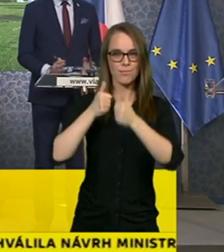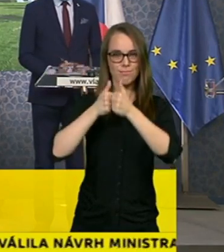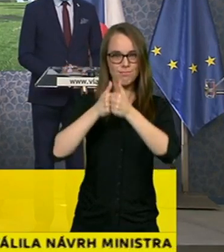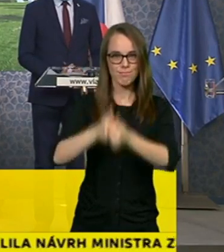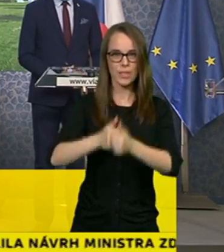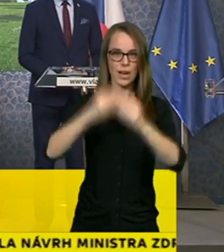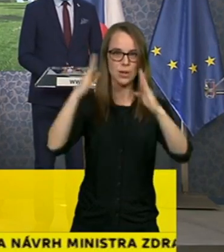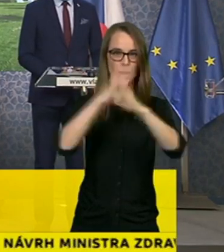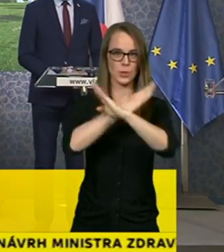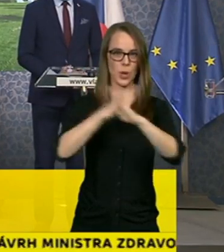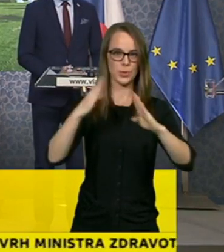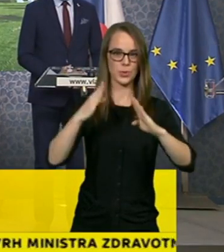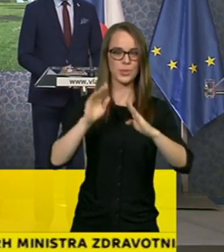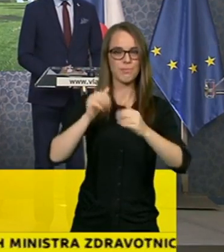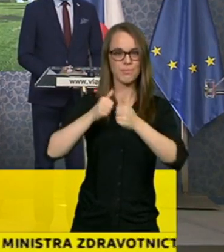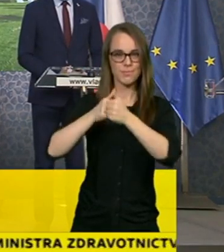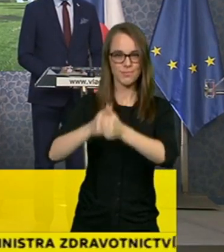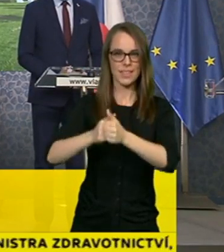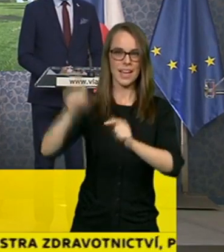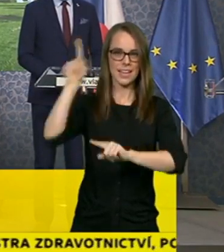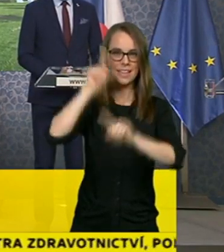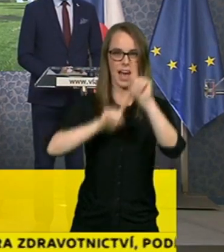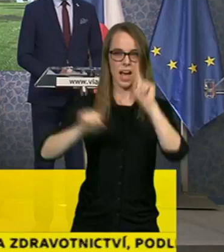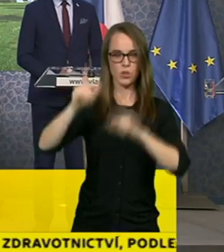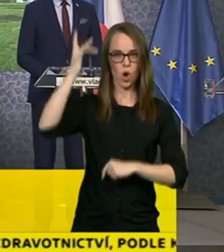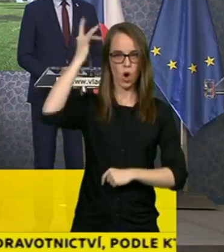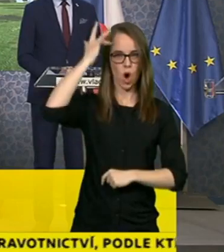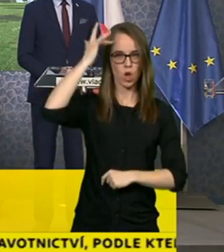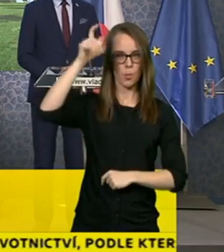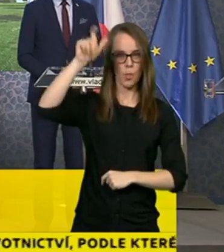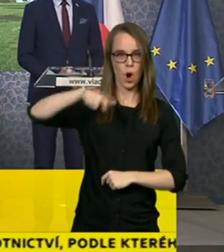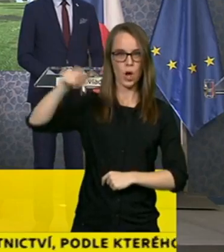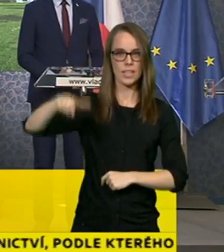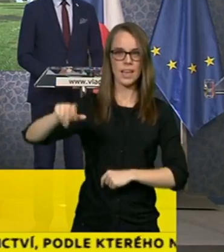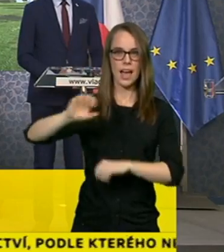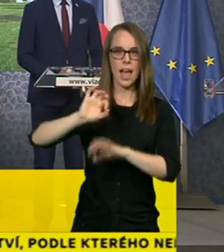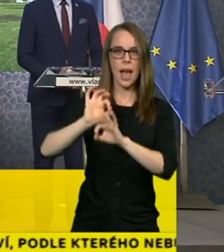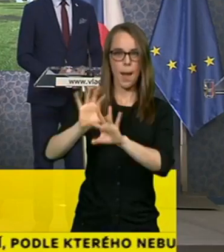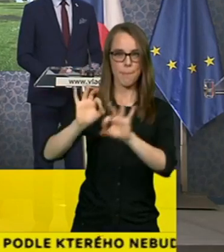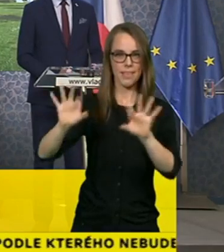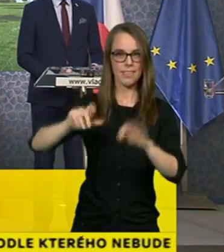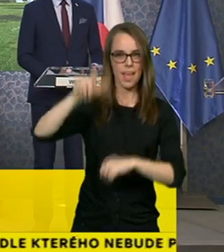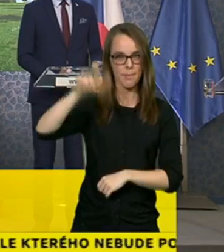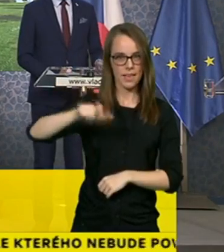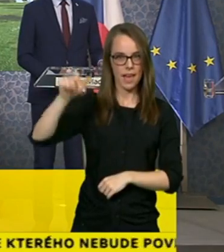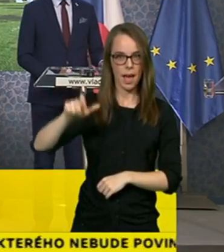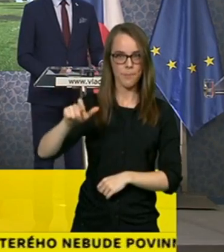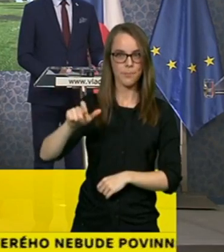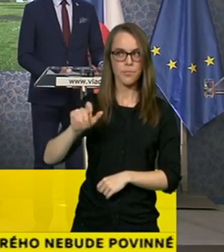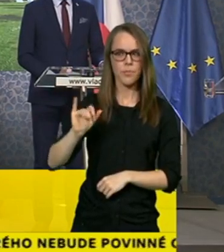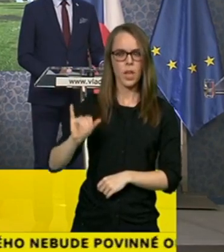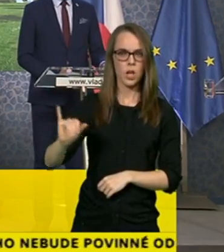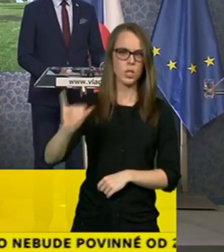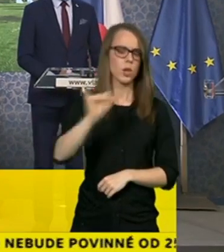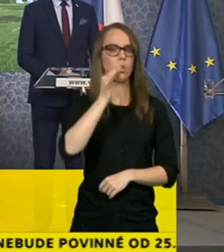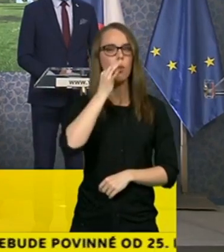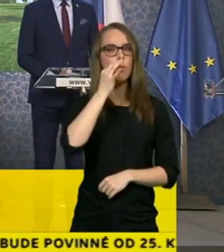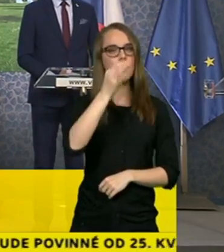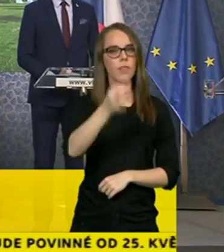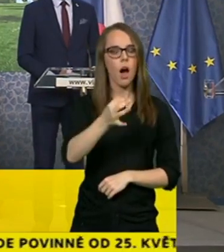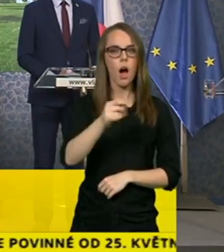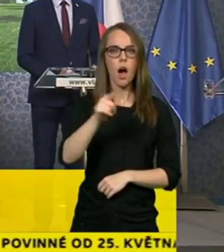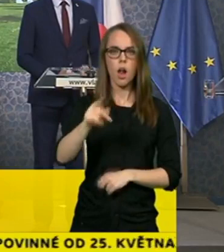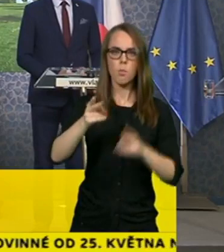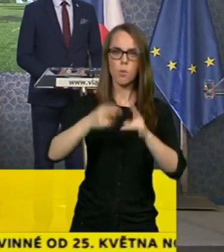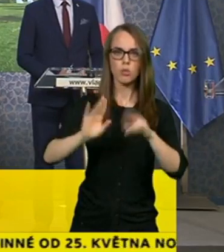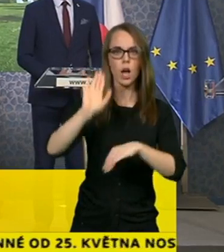říká, že takhle by to bylo nejlepší. Když se vás kolega Pilek ptal tedy na to, jestli by to nemohlo být až v polovině toho června, tak